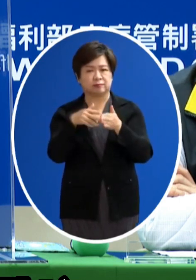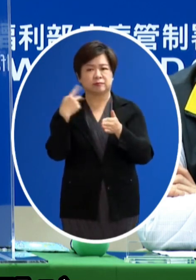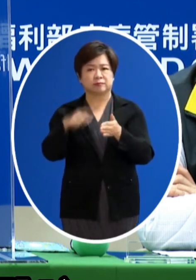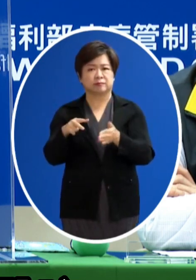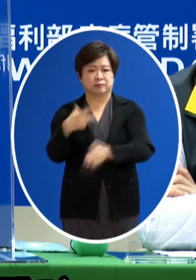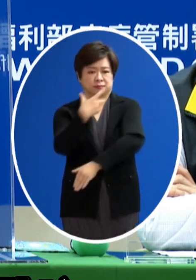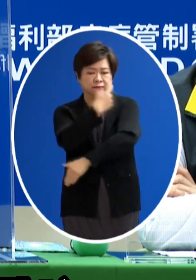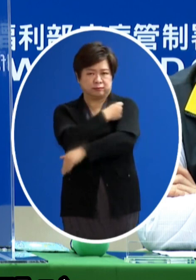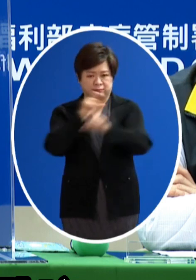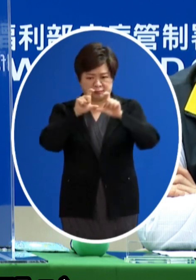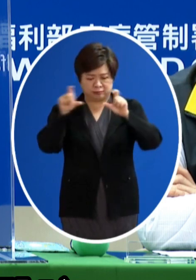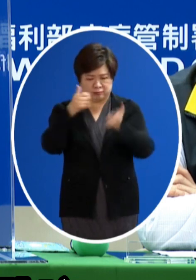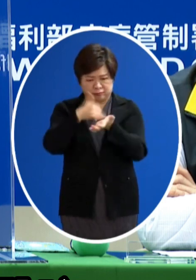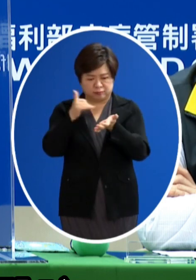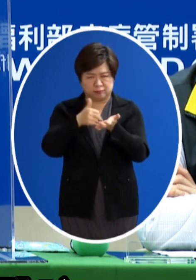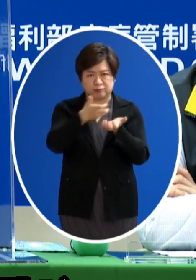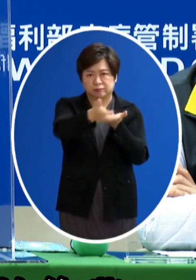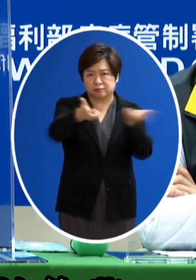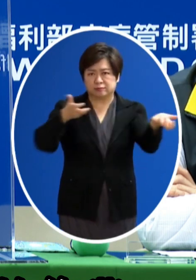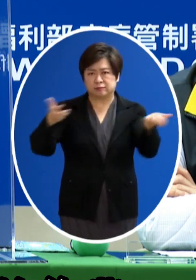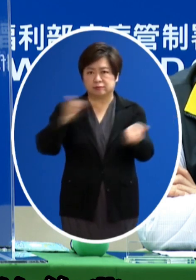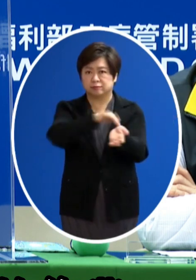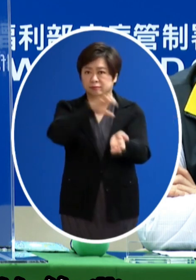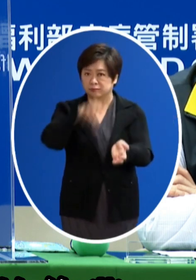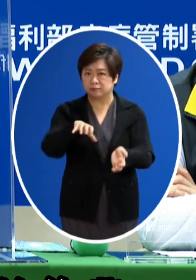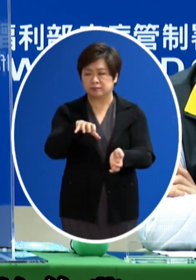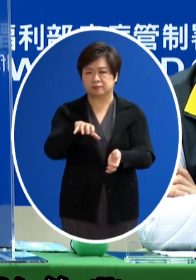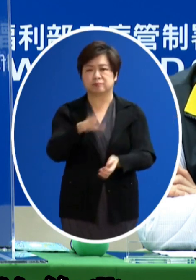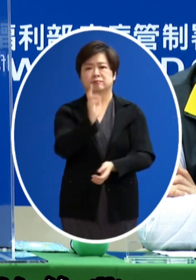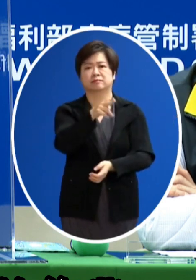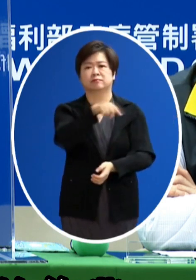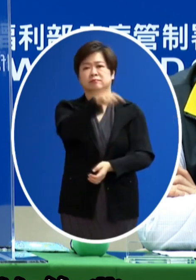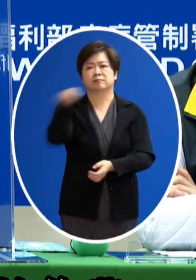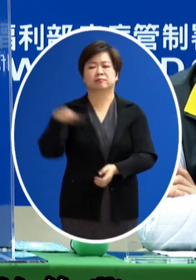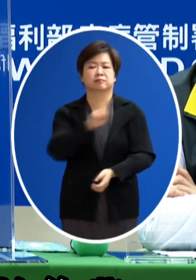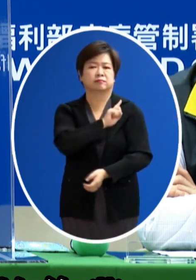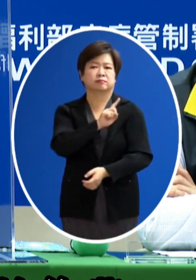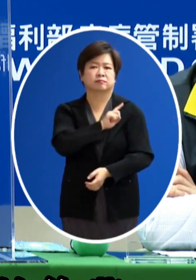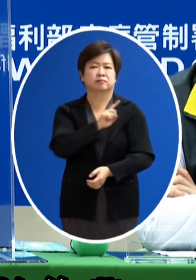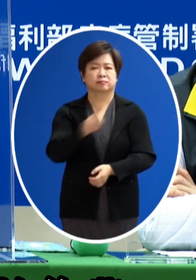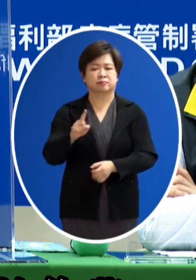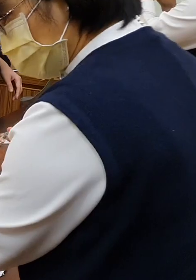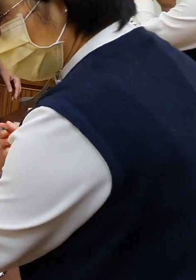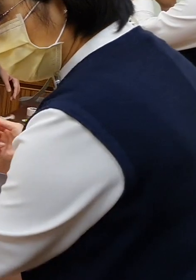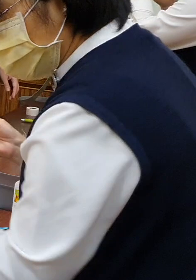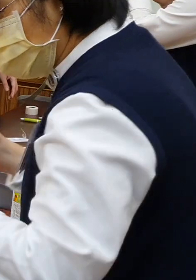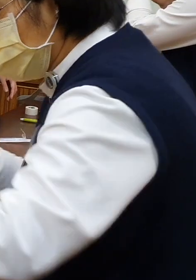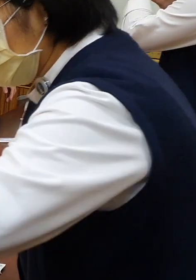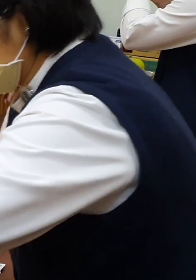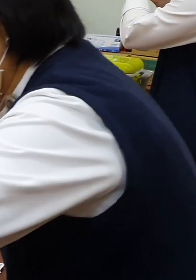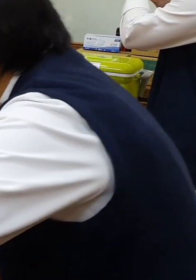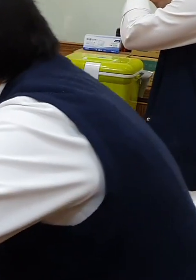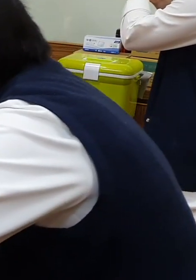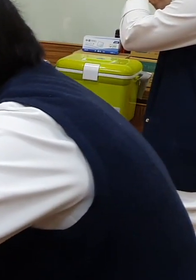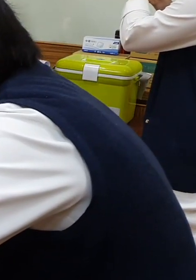苗到各个专责医院，好，那请各专责医院配合相关的作业。